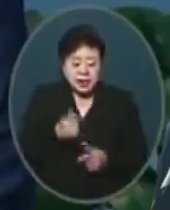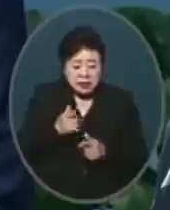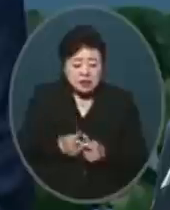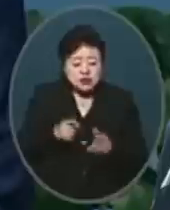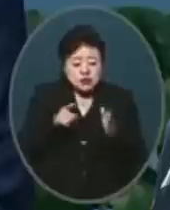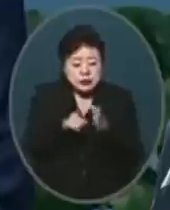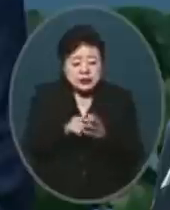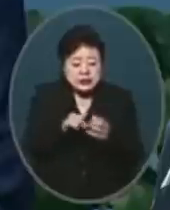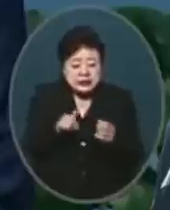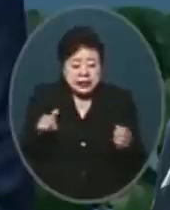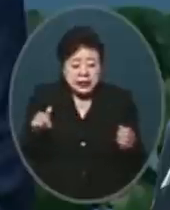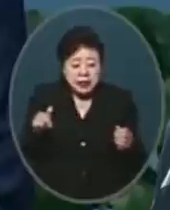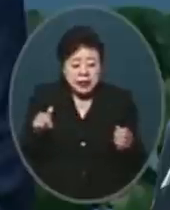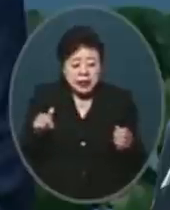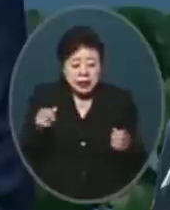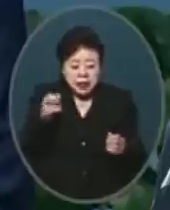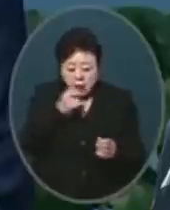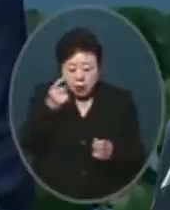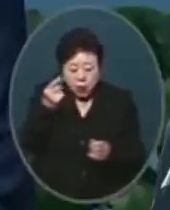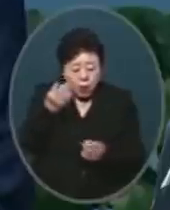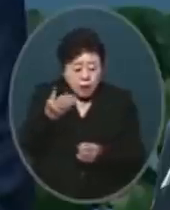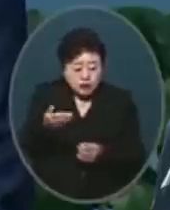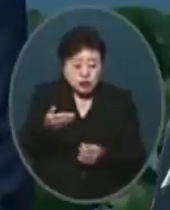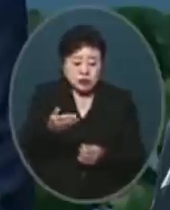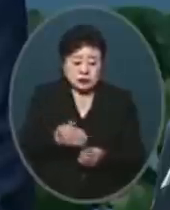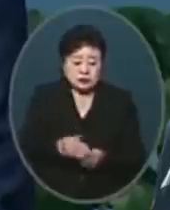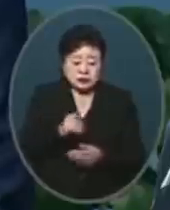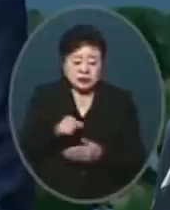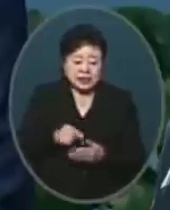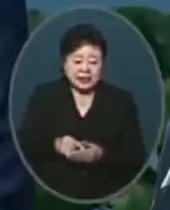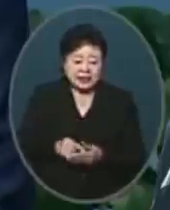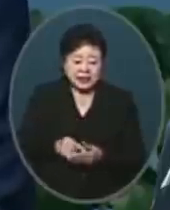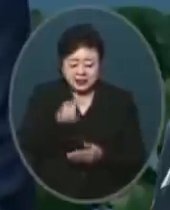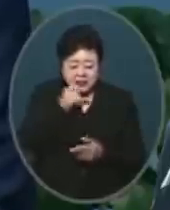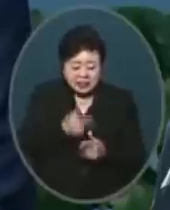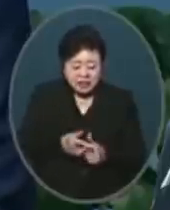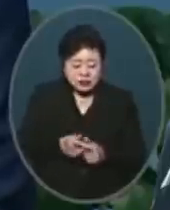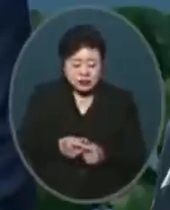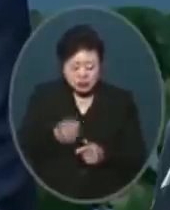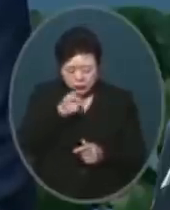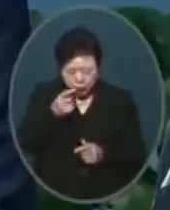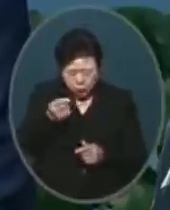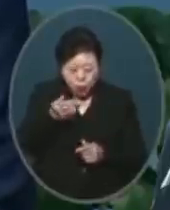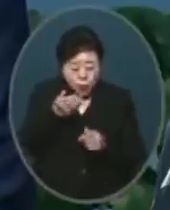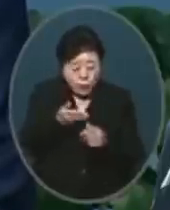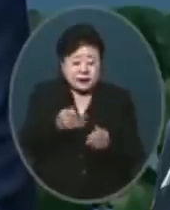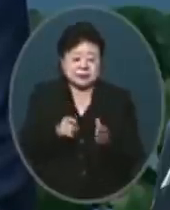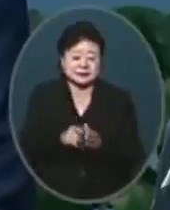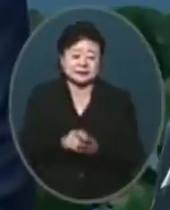예수 믿는 사람을 보호하는 것은 그 안에 담아놓은 예수님을 보호하기 위해서